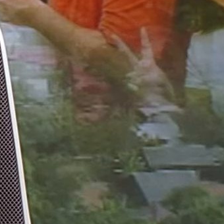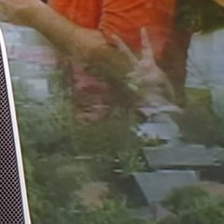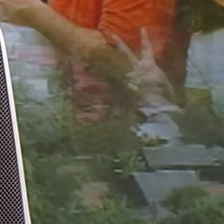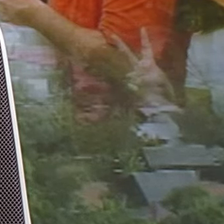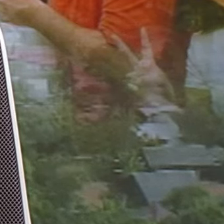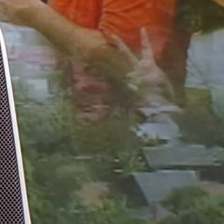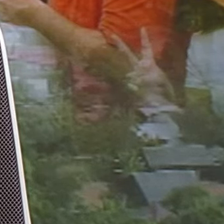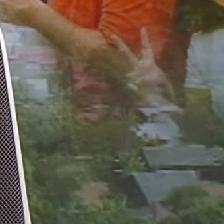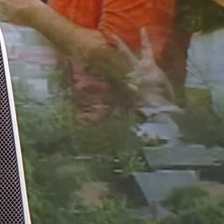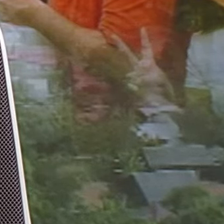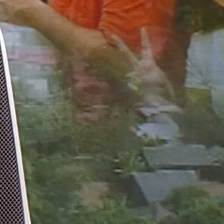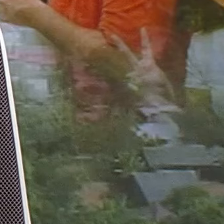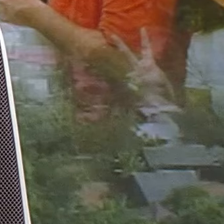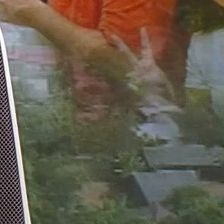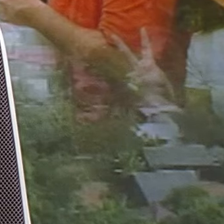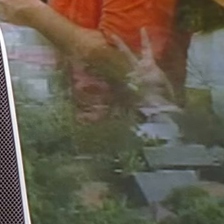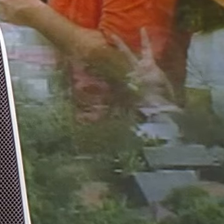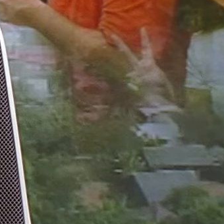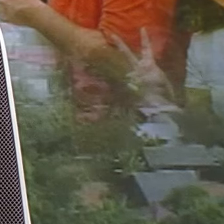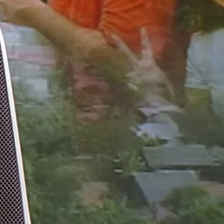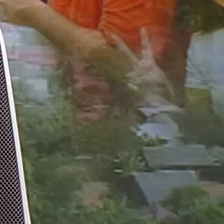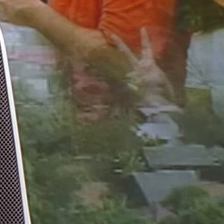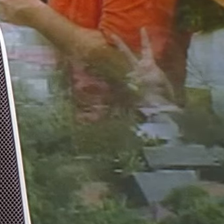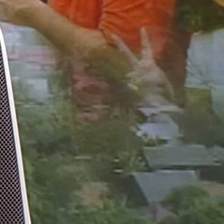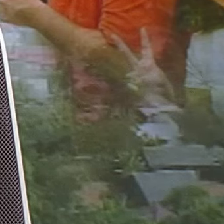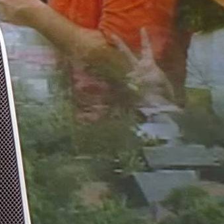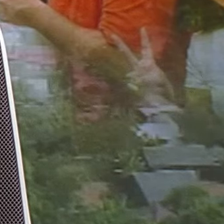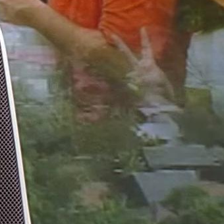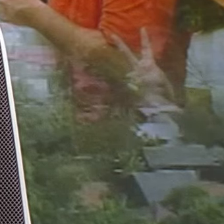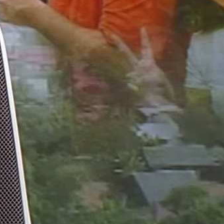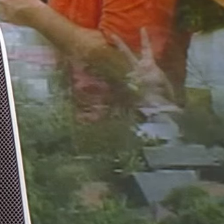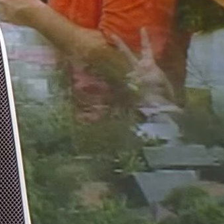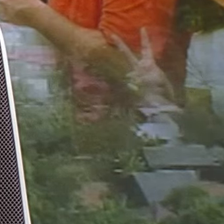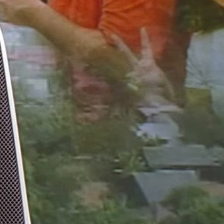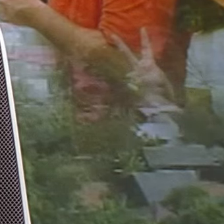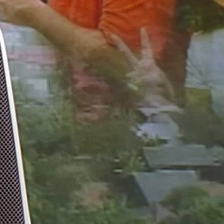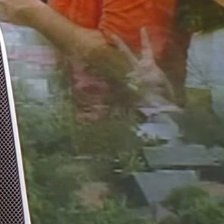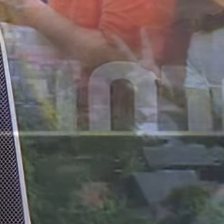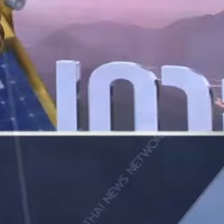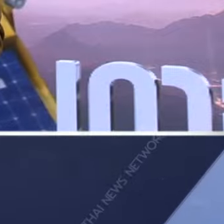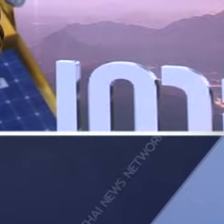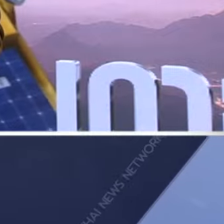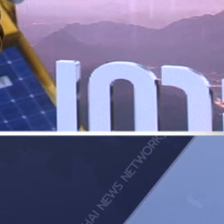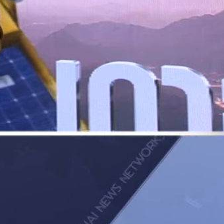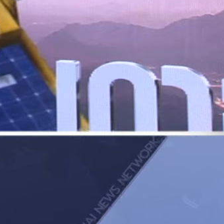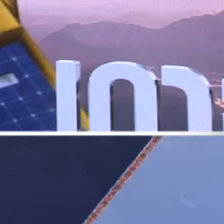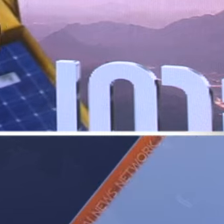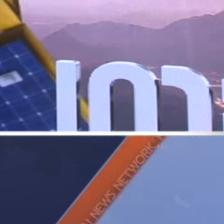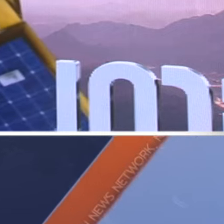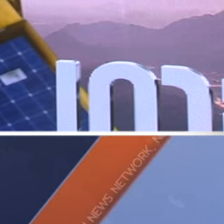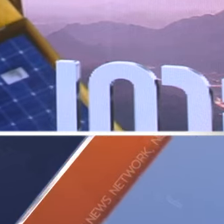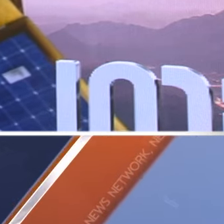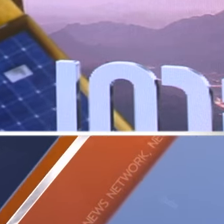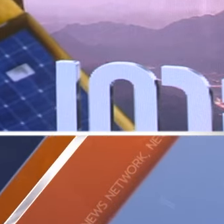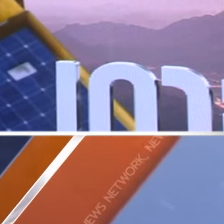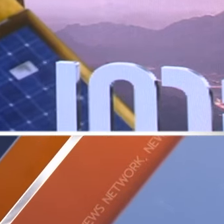ดาวเทียมหลายดวงเพื่อกาะติดสถานการณ์น้ำท่วมนะคะวันนี้คุณนิวจะพาไปเจาะลึกในเรื่องนี้กันค่ะครับหนึ่งในนั้นนะครับพี่ลิซ่าคุณผู้ชมครับก็คือ